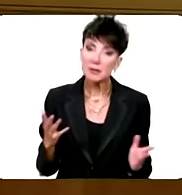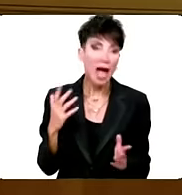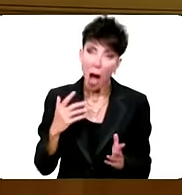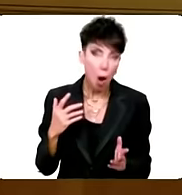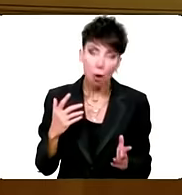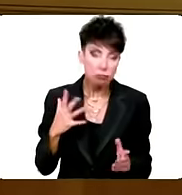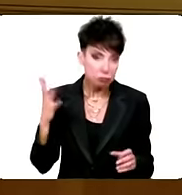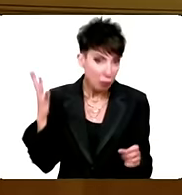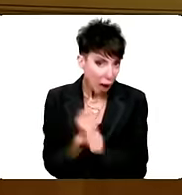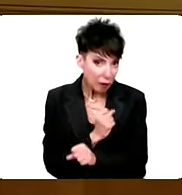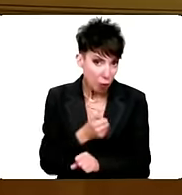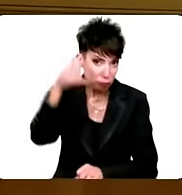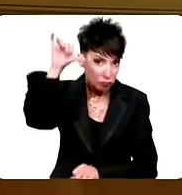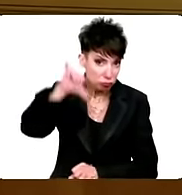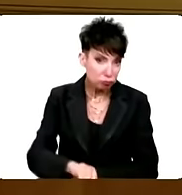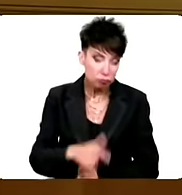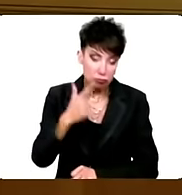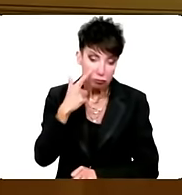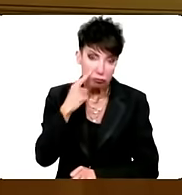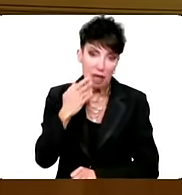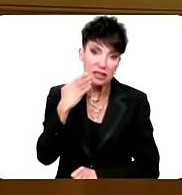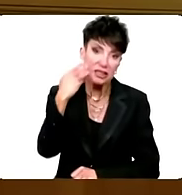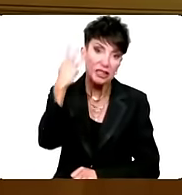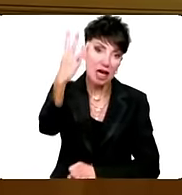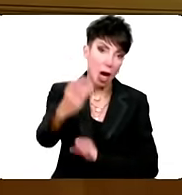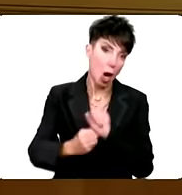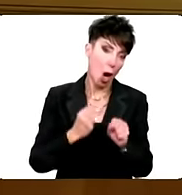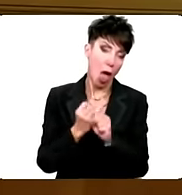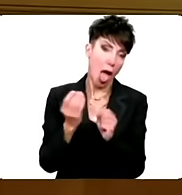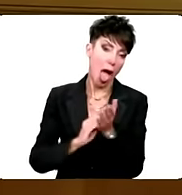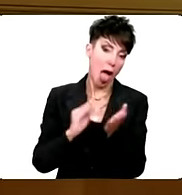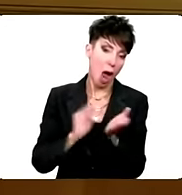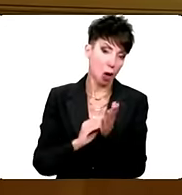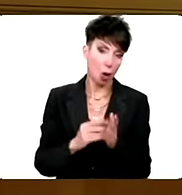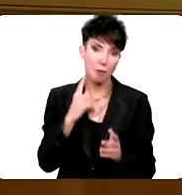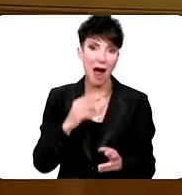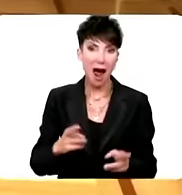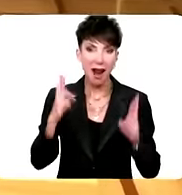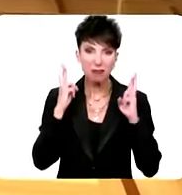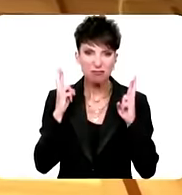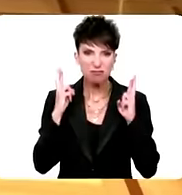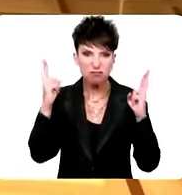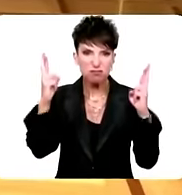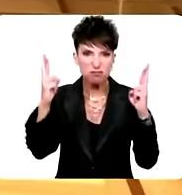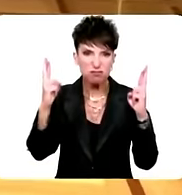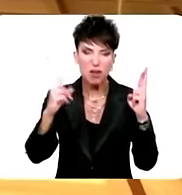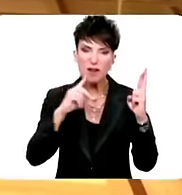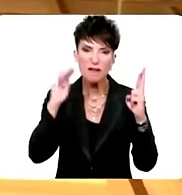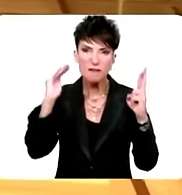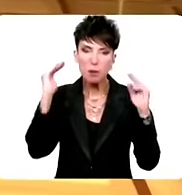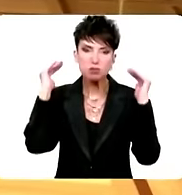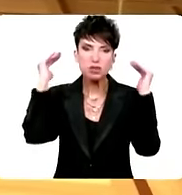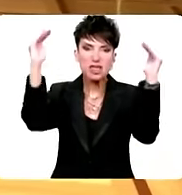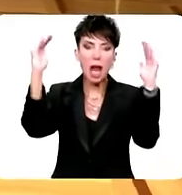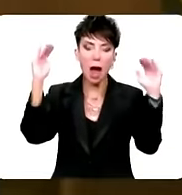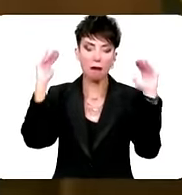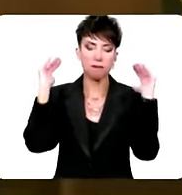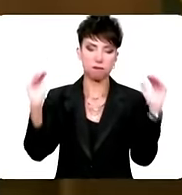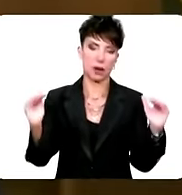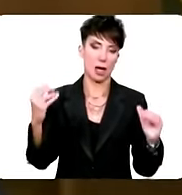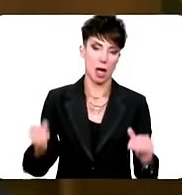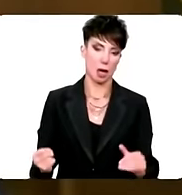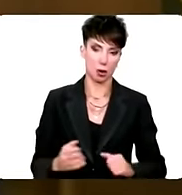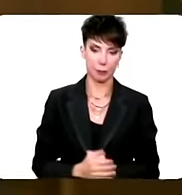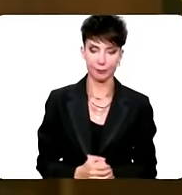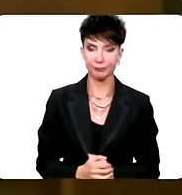οι πολίτες στο τέλος της τετραετίας. Αλλά δεν πρόκειται να κατέβει ο πύχης των προσδοκιών αυτής της κυβέρνησης. Πάμε να προχωρήσουμε λοιπόν μιλώντας για εντολή. Θέλω